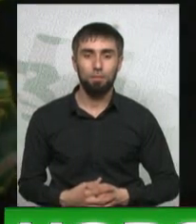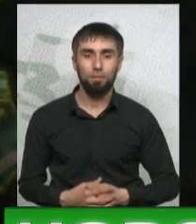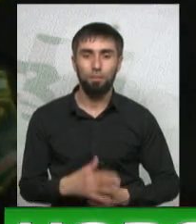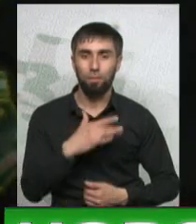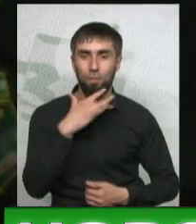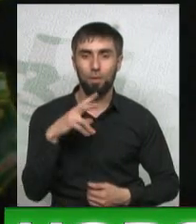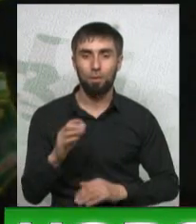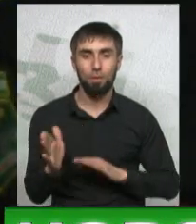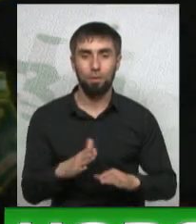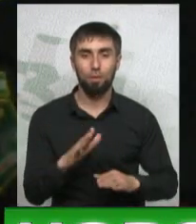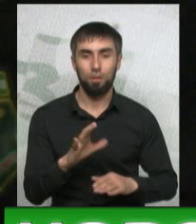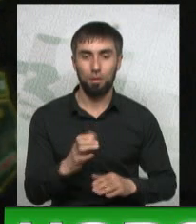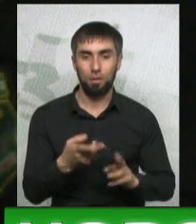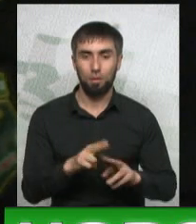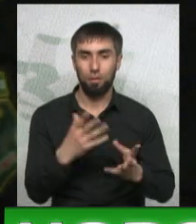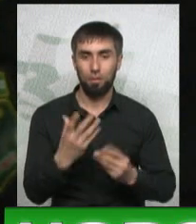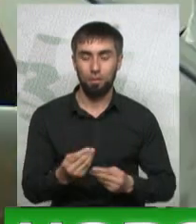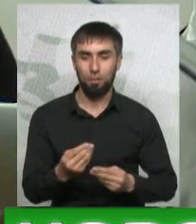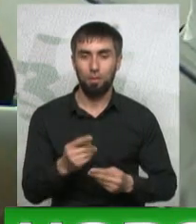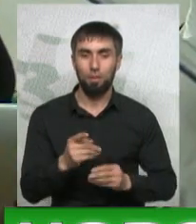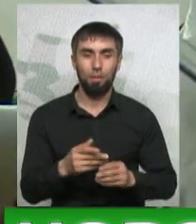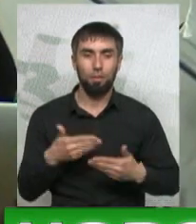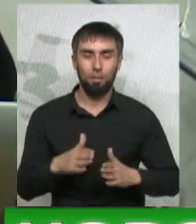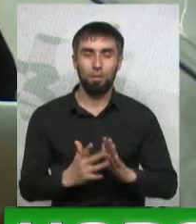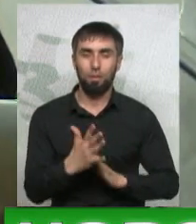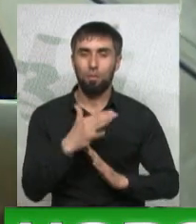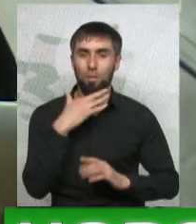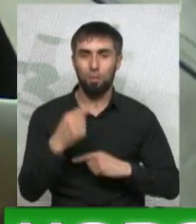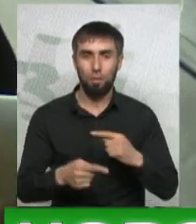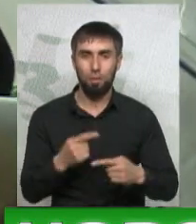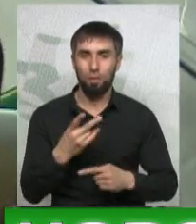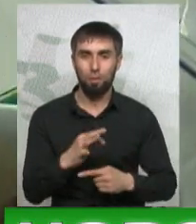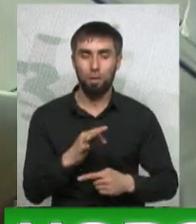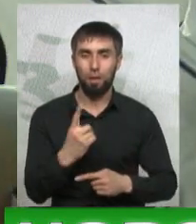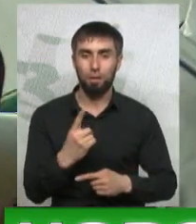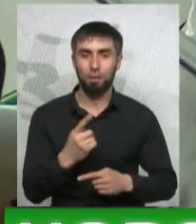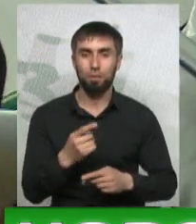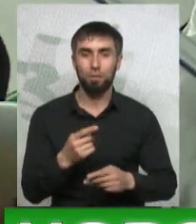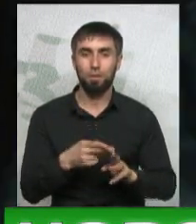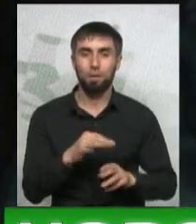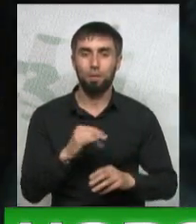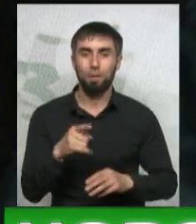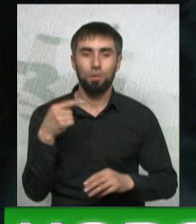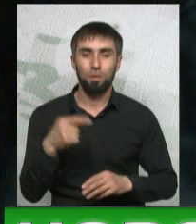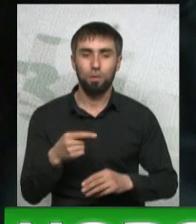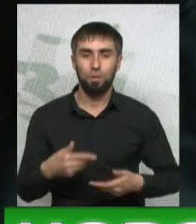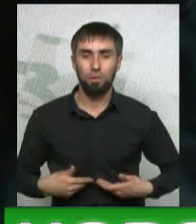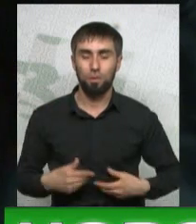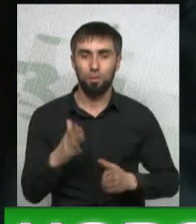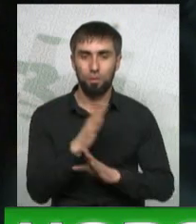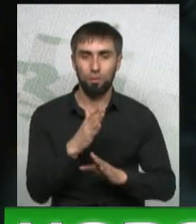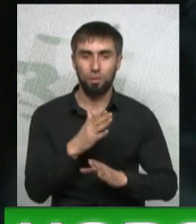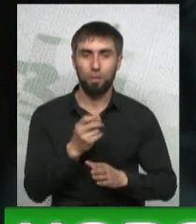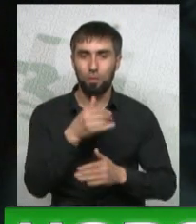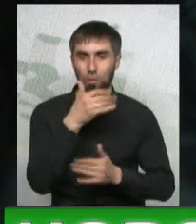Много лет прошло с того дня. За это время родилось и выросло несколько поколений. Однако события, затронувшие тысячи человеческих судеб, не